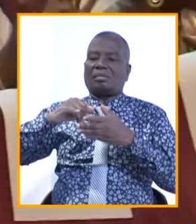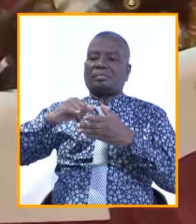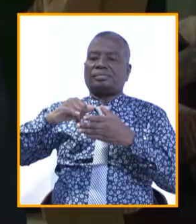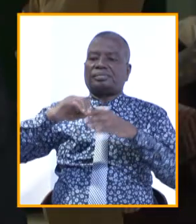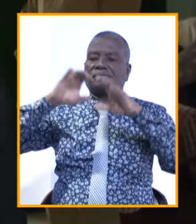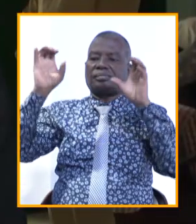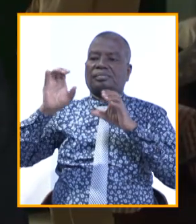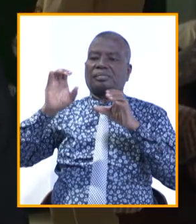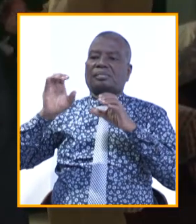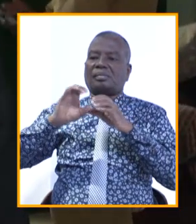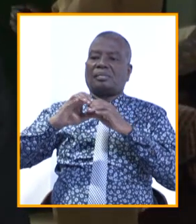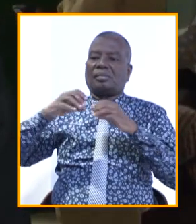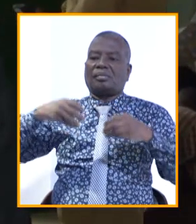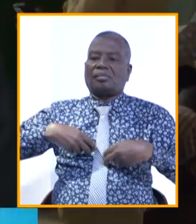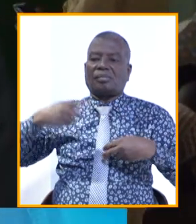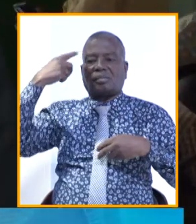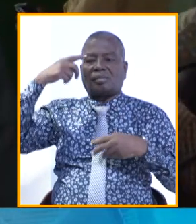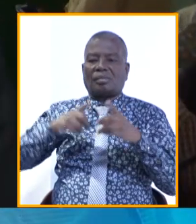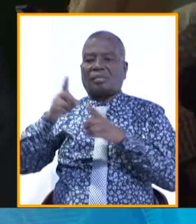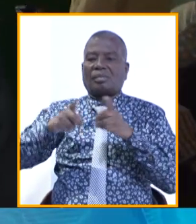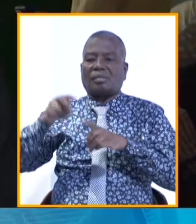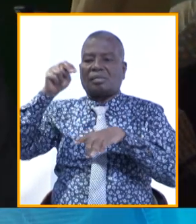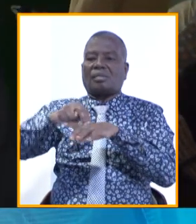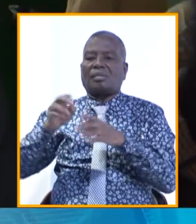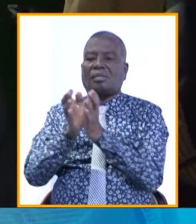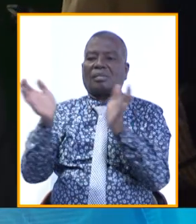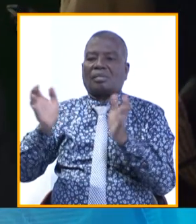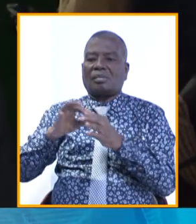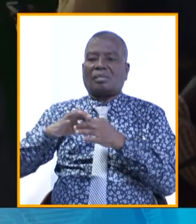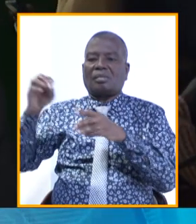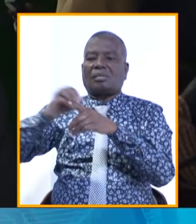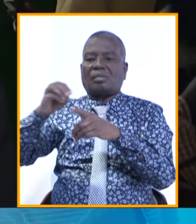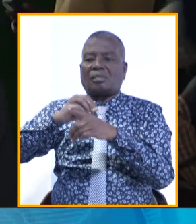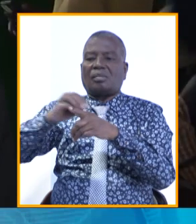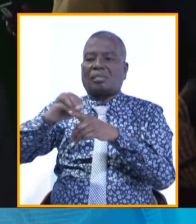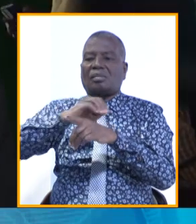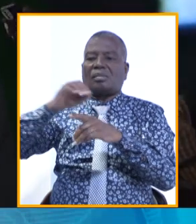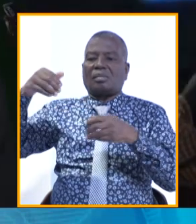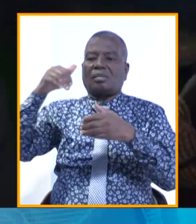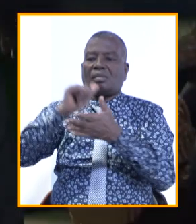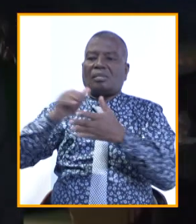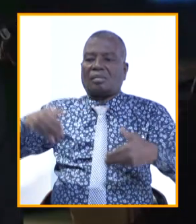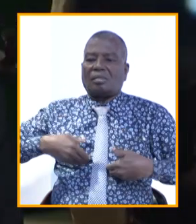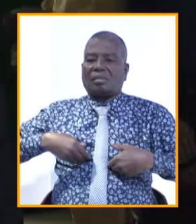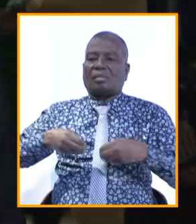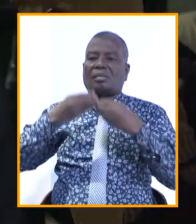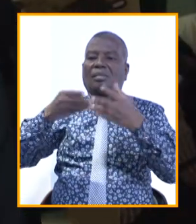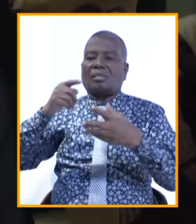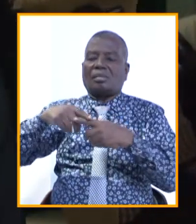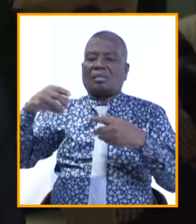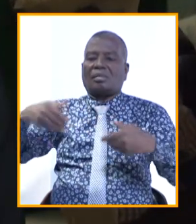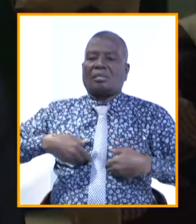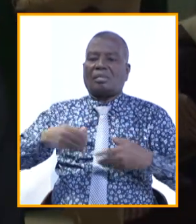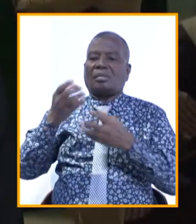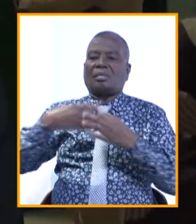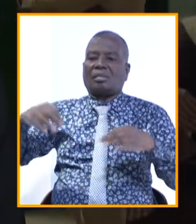vacances, pour la direction générale, c'est une manière d'occuper sainement cette jeunesse et d'inculquer à cette jeunesse les